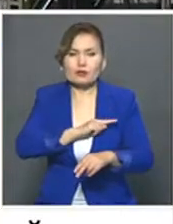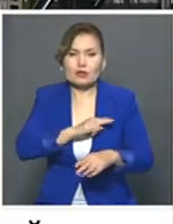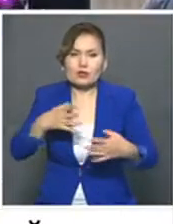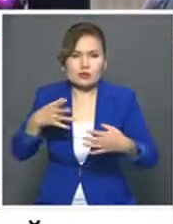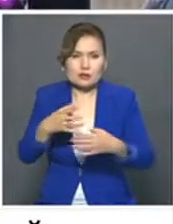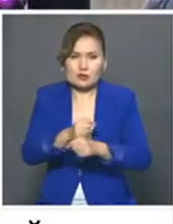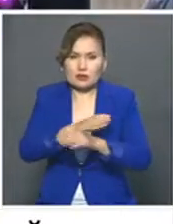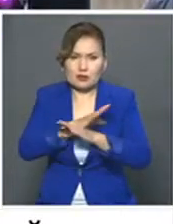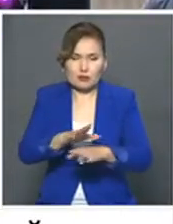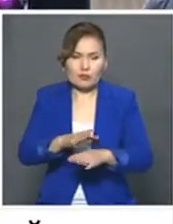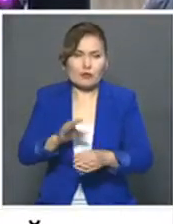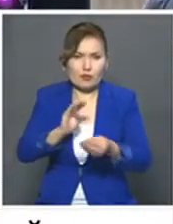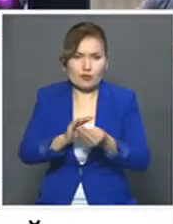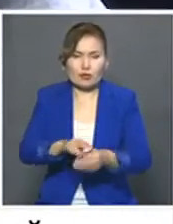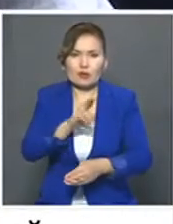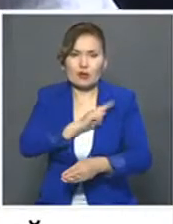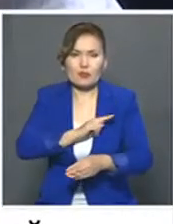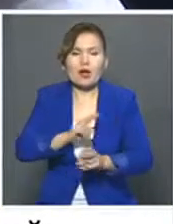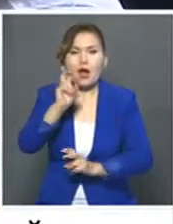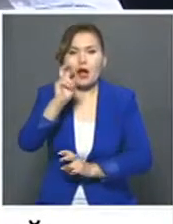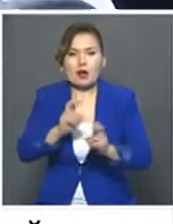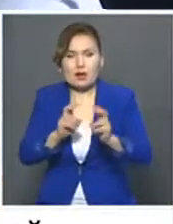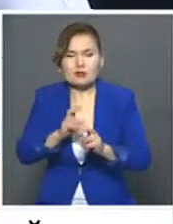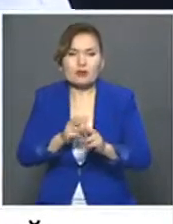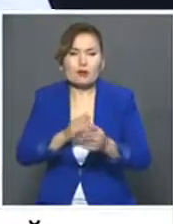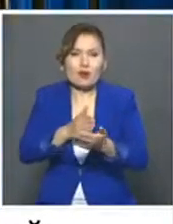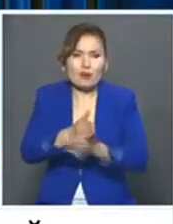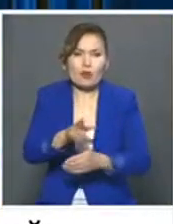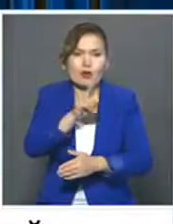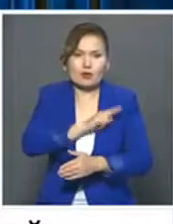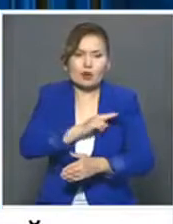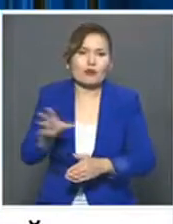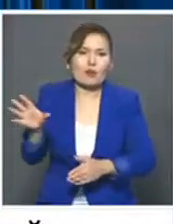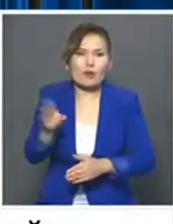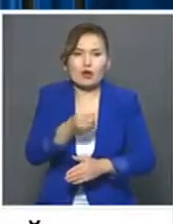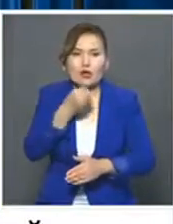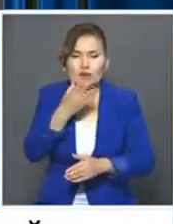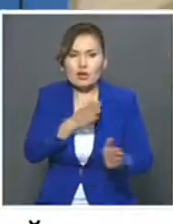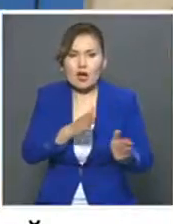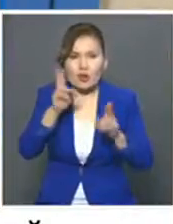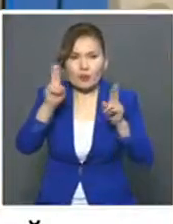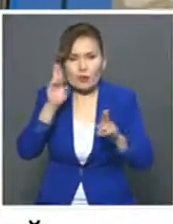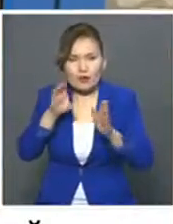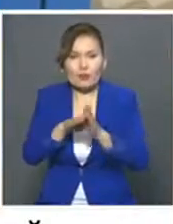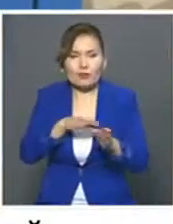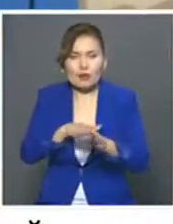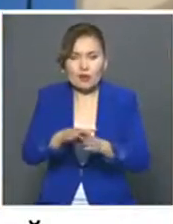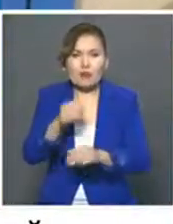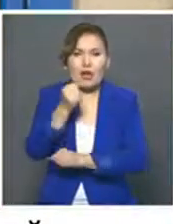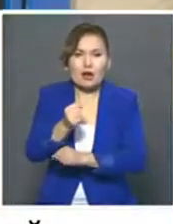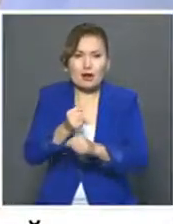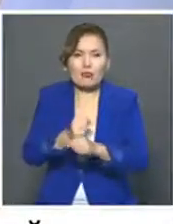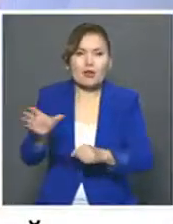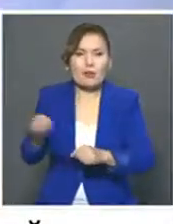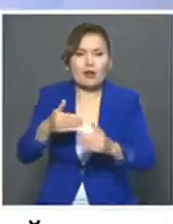азайтқамыз жоқпыз. Біз бас сұққан кәсіпорындардың карантин жағдайында жұмыс істеуге төселгенін байқадық. Бірінші кезекте қызметкерлер арасында белгілі